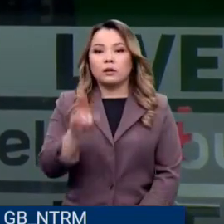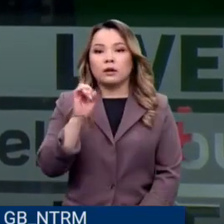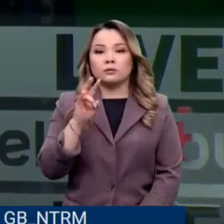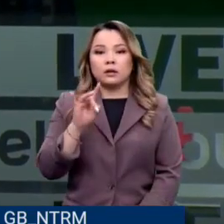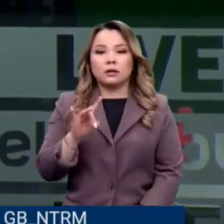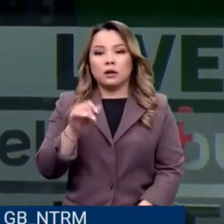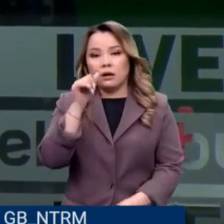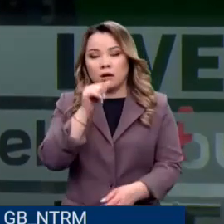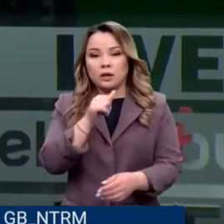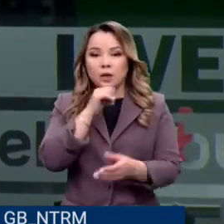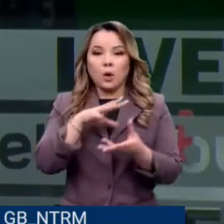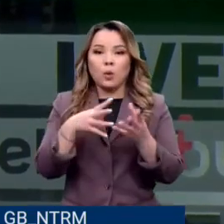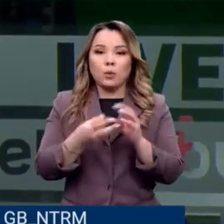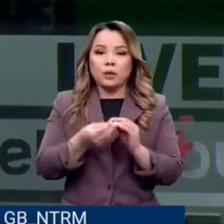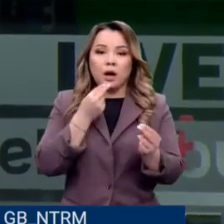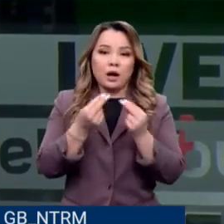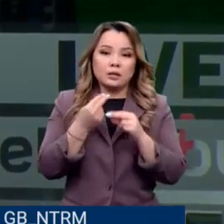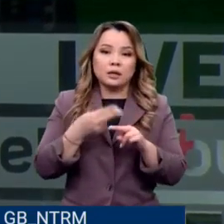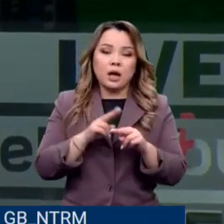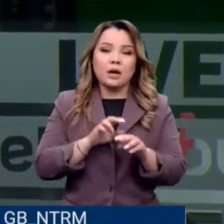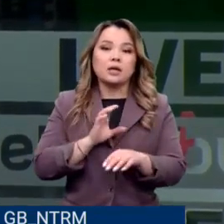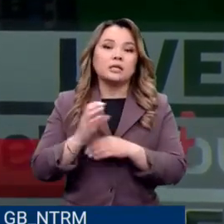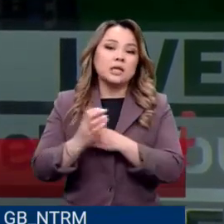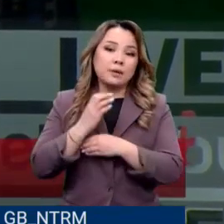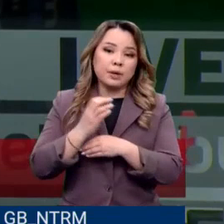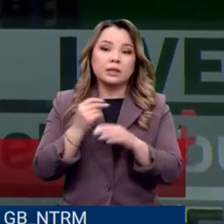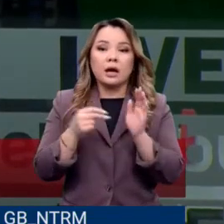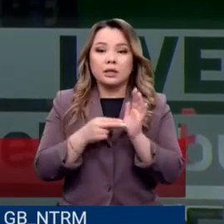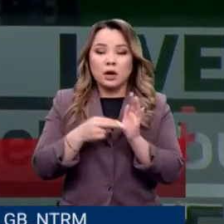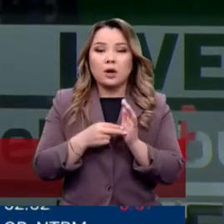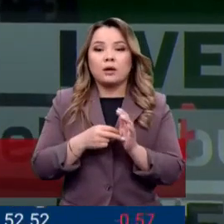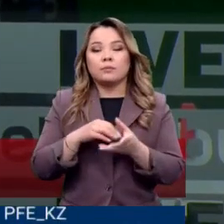қаңтар айының қорытындысы бойынша елімізде азық-түлік пен импорттық тауардың бағасы